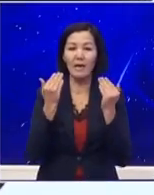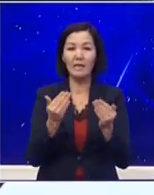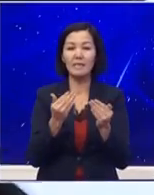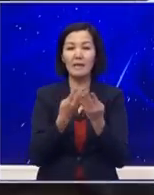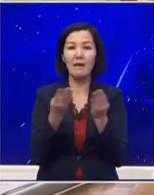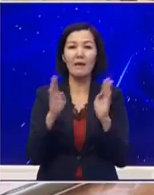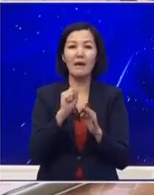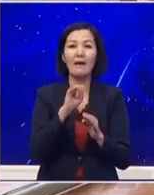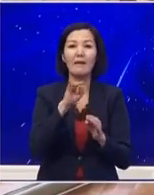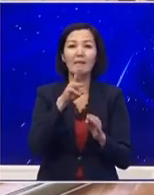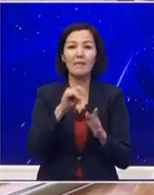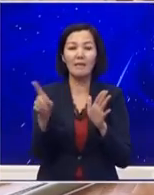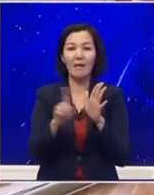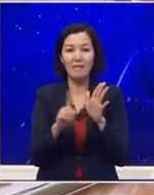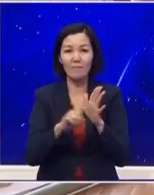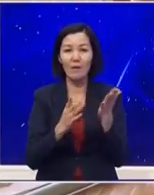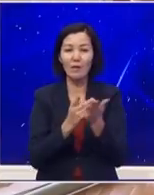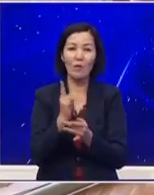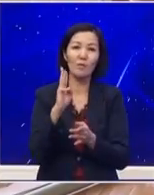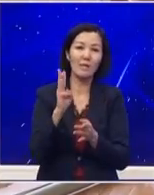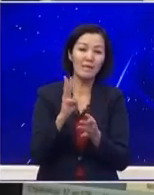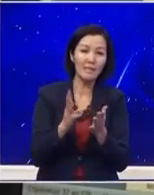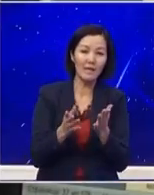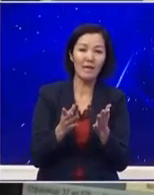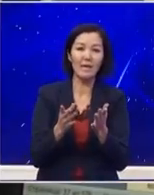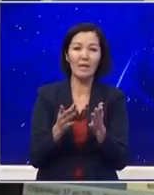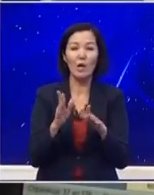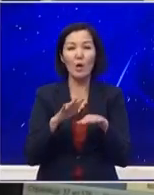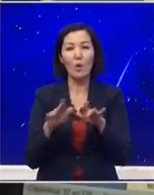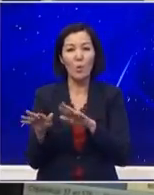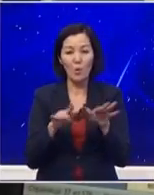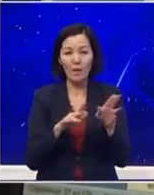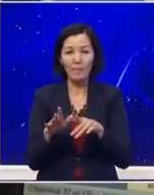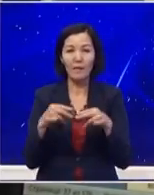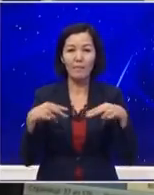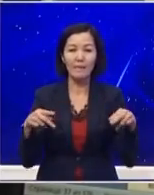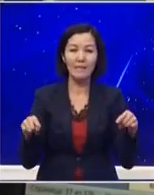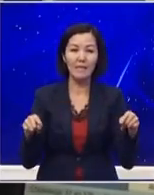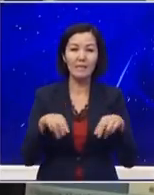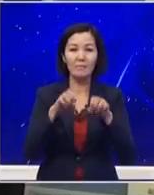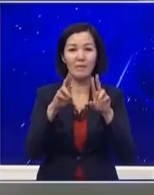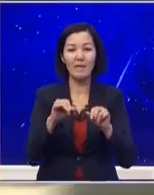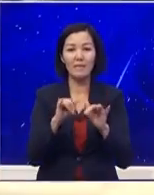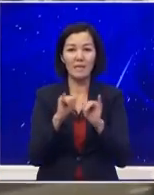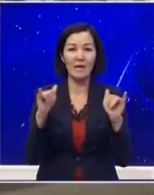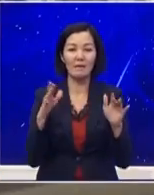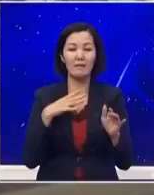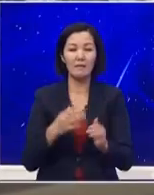IT мамандары, тасымалдау қызметі, такси, заңгер, кол оператор және тағы да басқа мамандарға сұраныс артты.